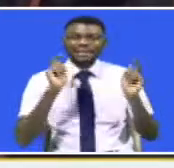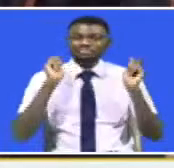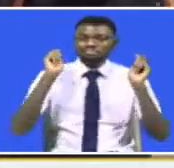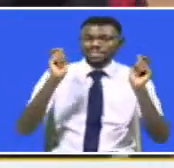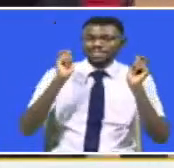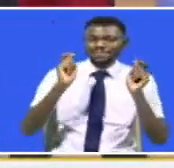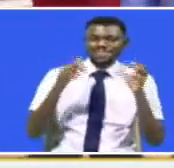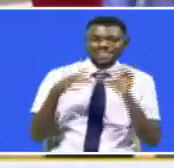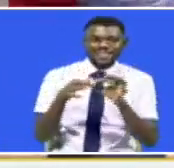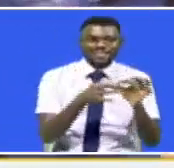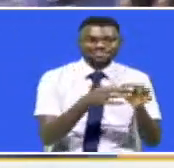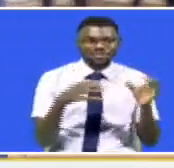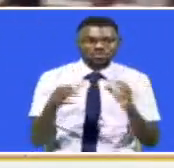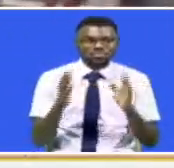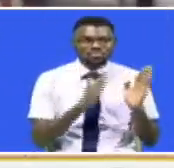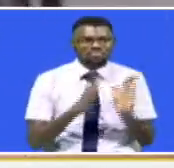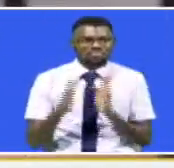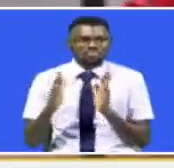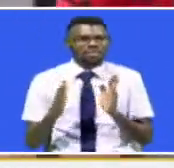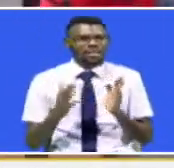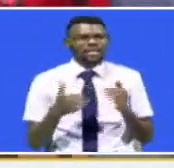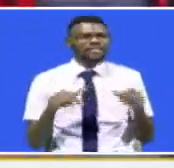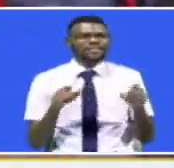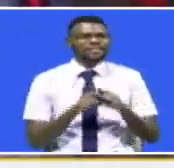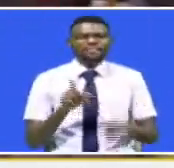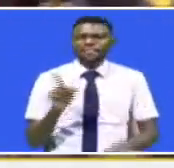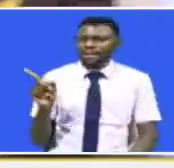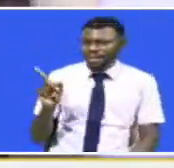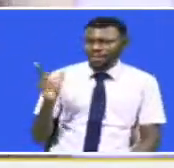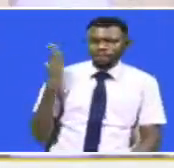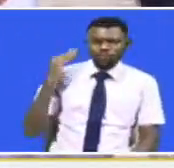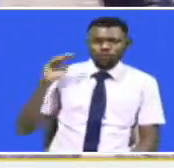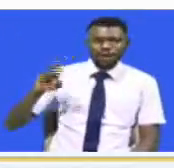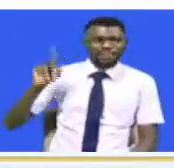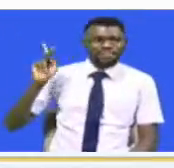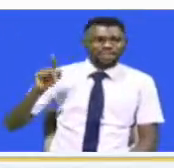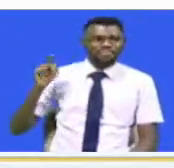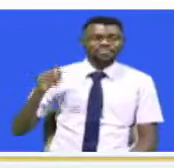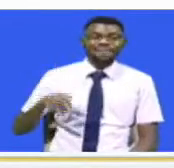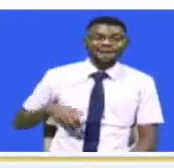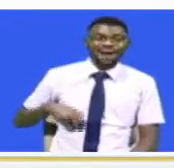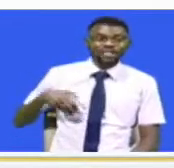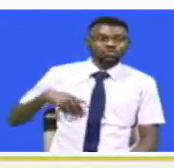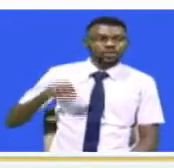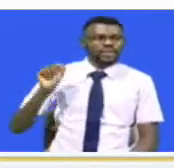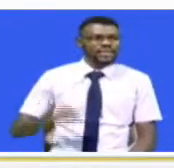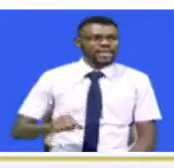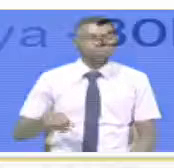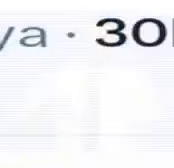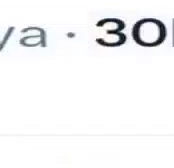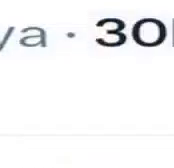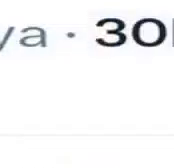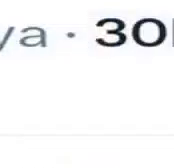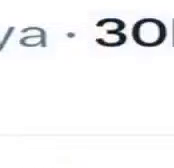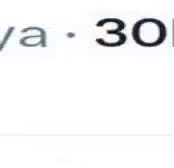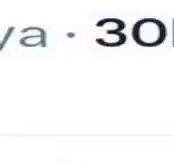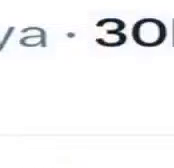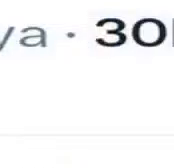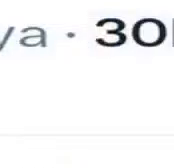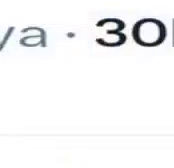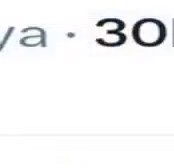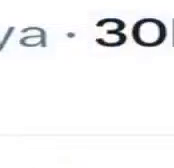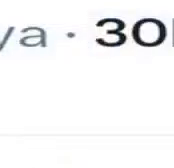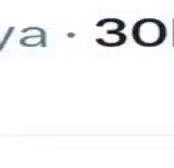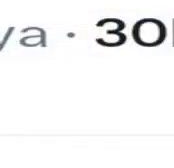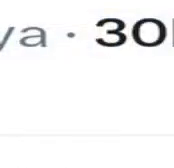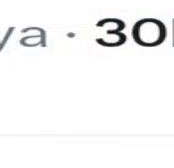Azimio la Umoja. Matamshi ya mbunge huyo wa zamani wa Gatundu Kusini kwenye mtandao wa Twitter yalionekana kumlenga